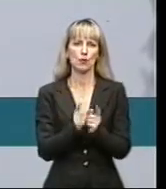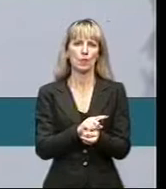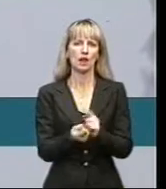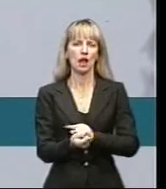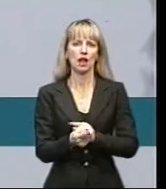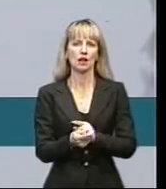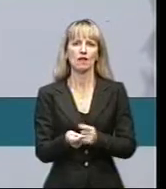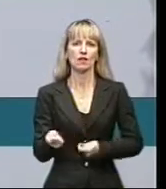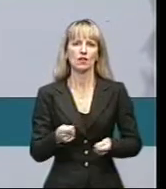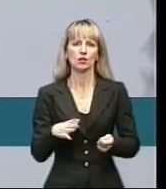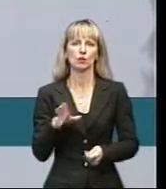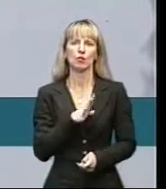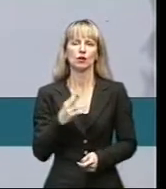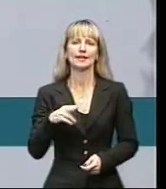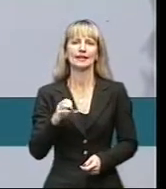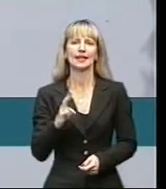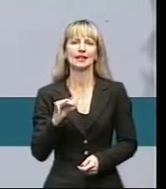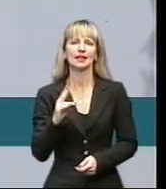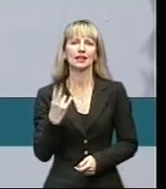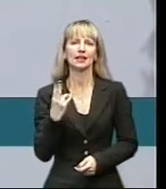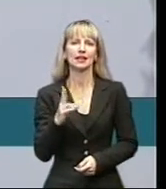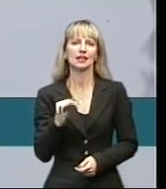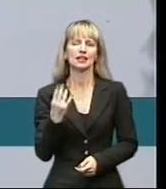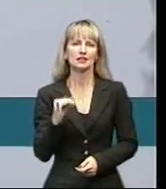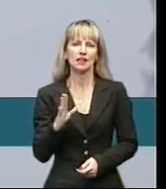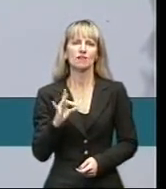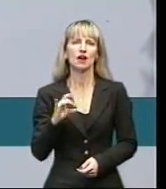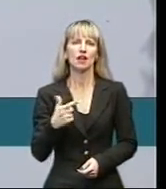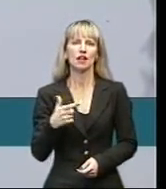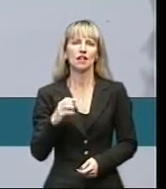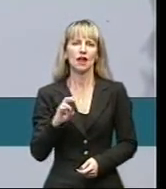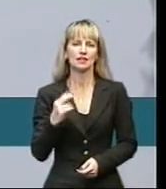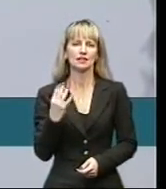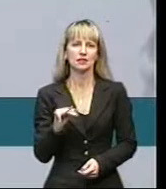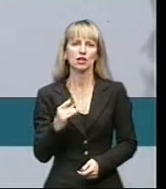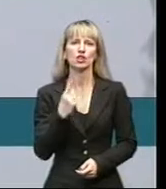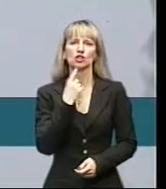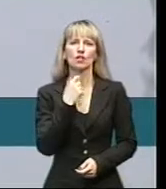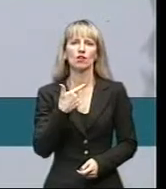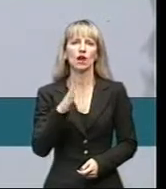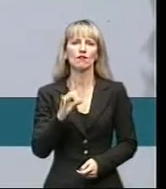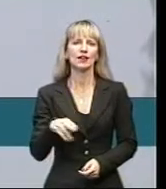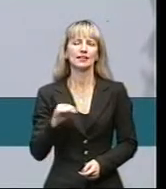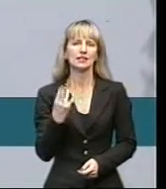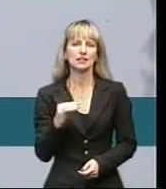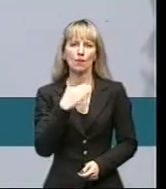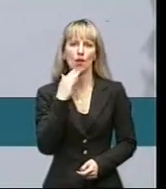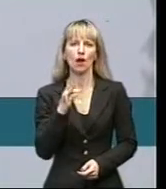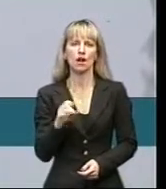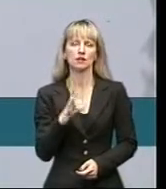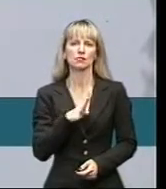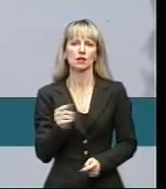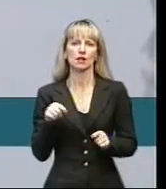і денікінці, врангелівці, і червоні загони, червоногвардійці тут лютували багато разів.